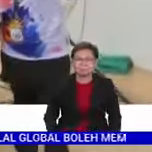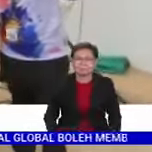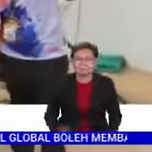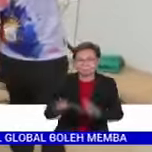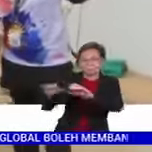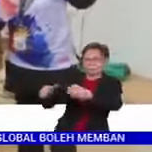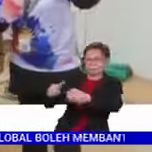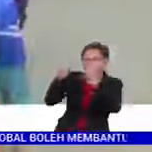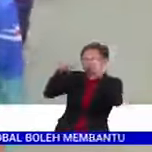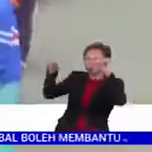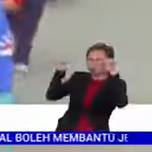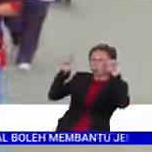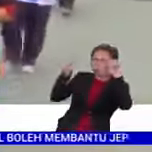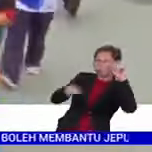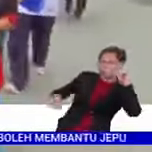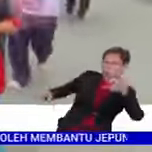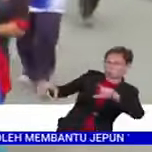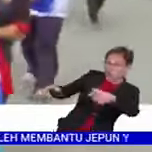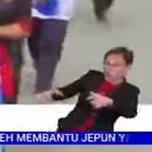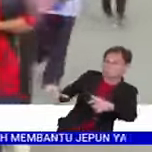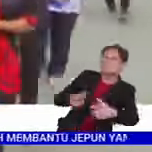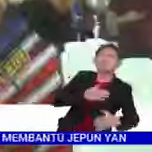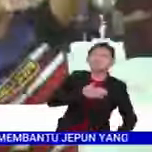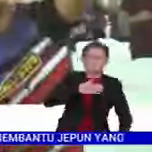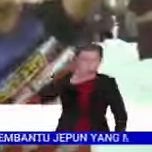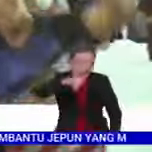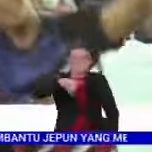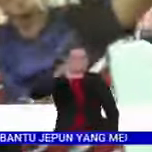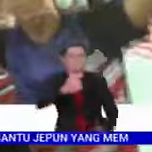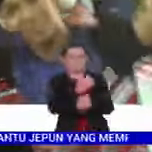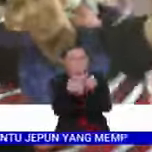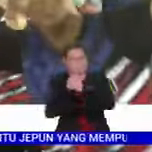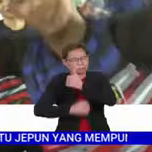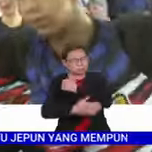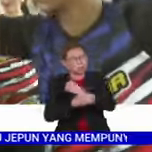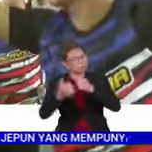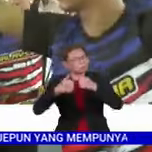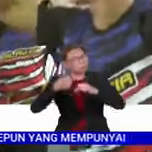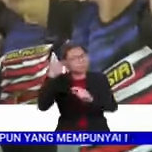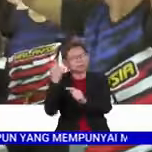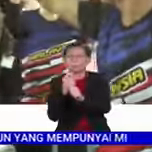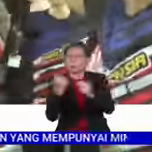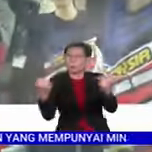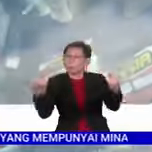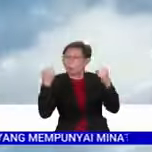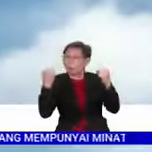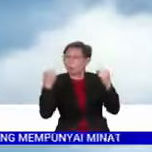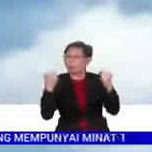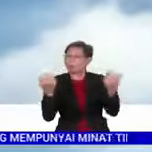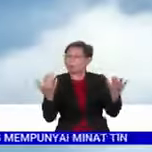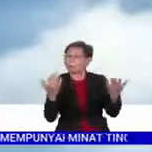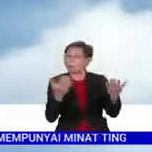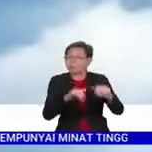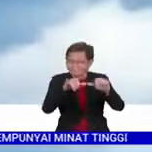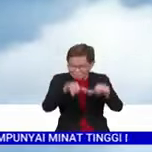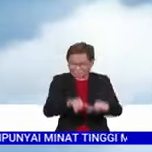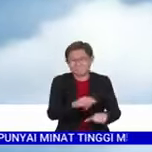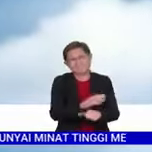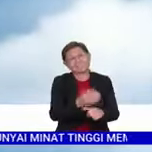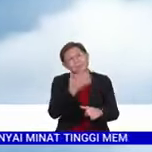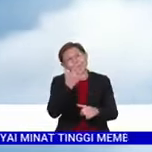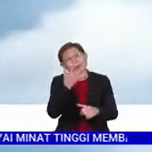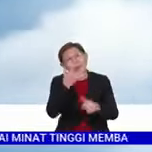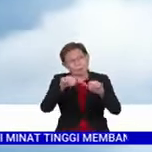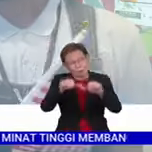Bagi golongan siswaza, mereka mengakui semangat cintakan negara kekal utuh apatah lagi berada di bumi Malaysia yang bertuah